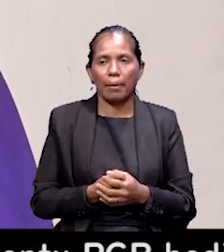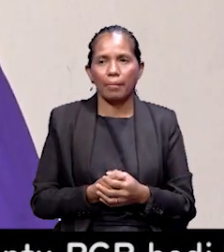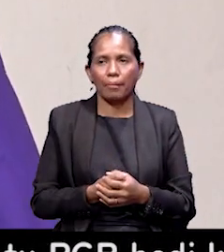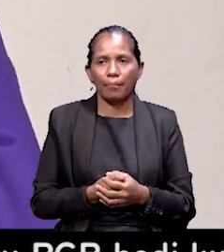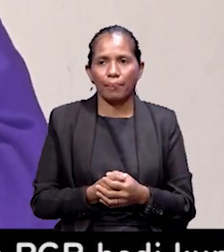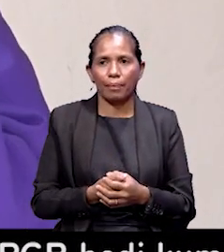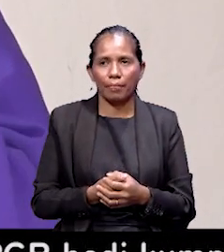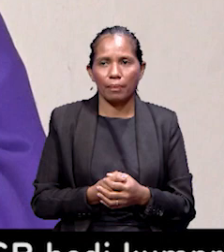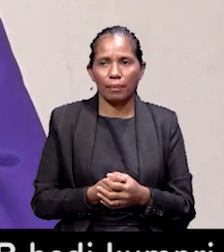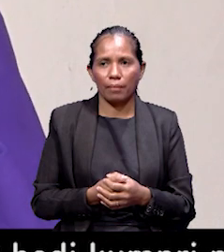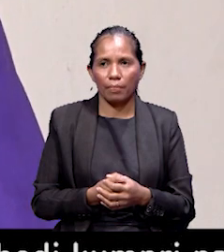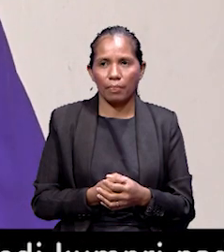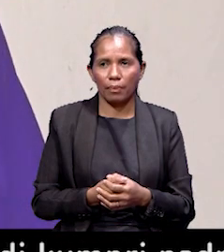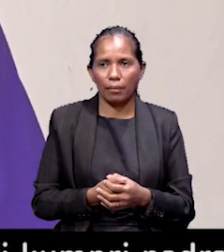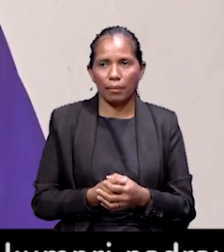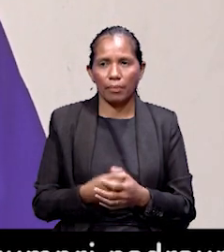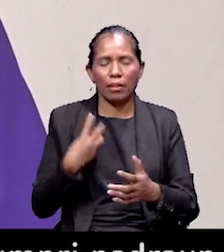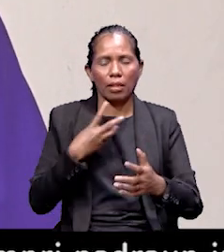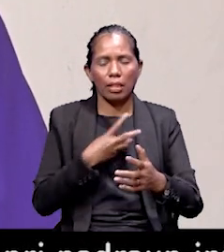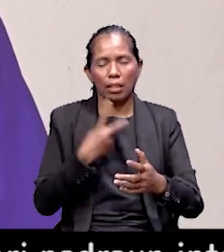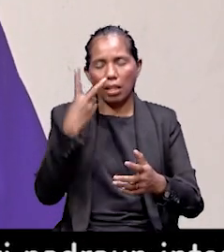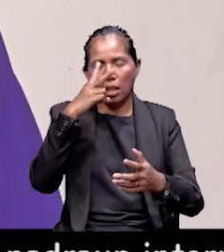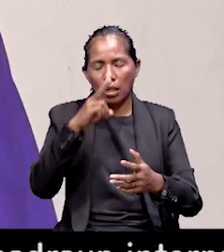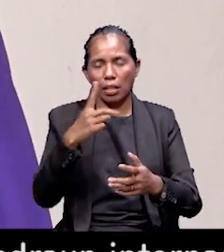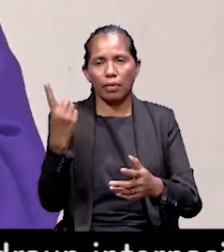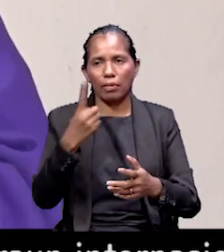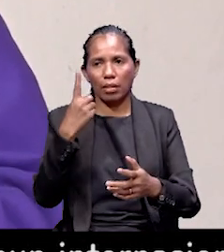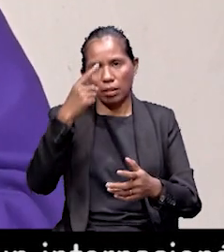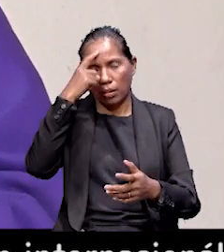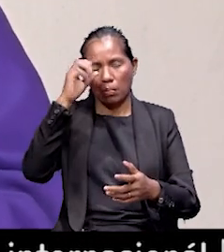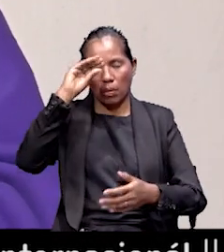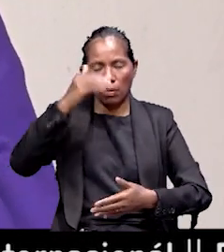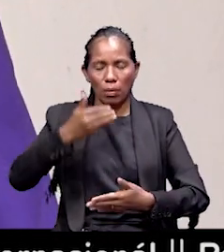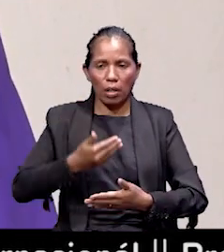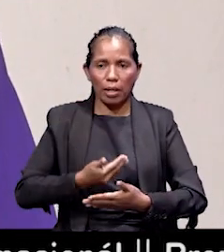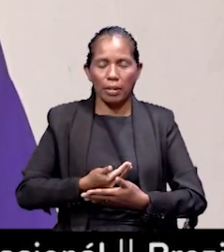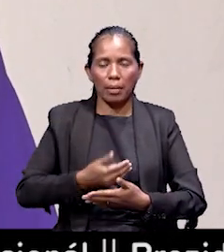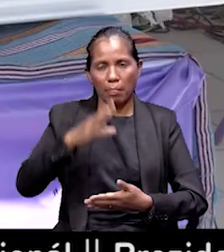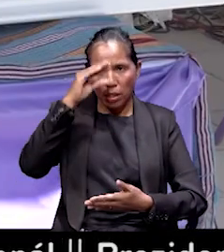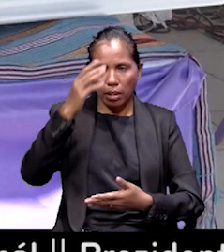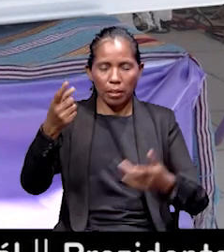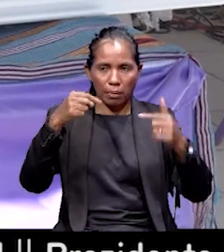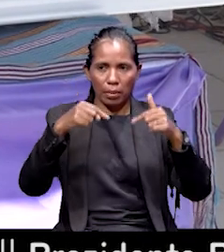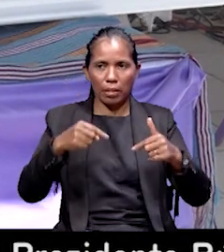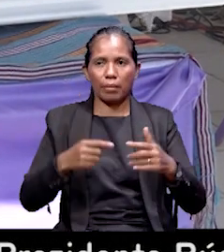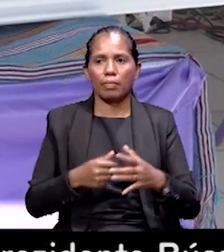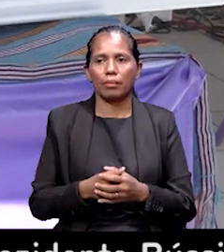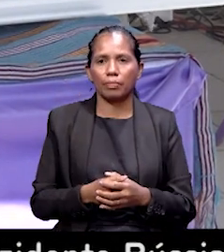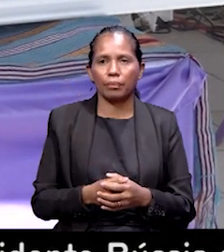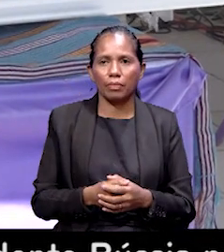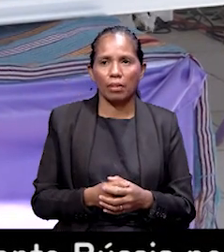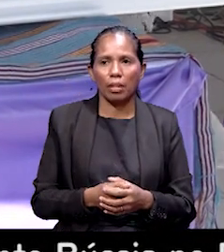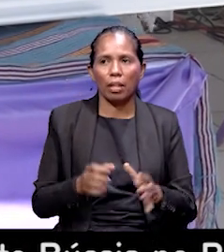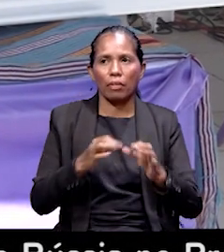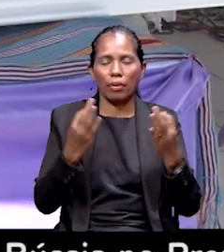Vigia na fati, e vigilância na fati. Tamba wang mane nebe tomai, itara hateni. Iha sorin seluk,